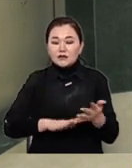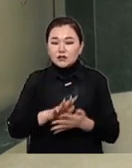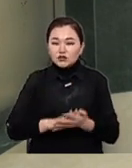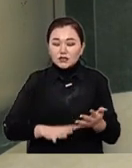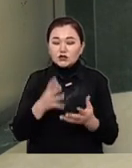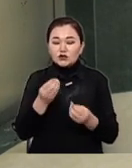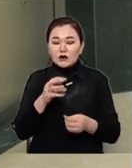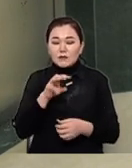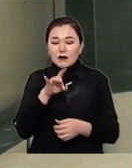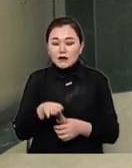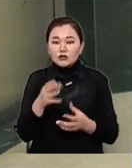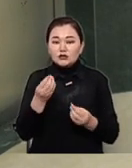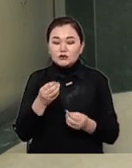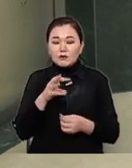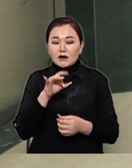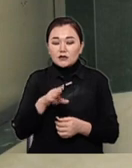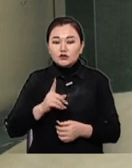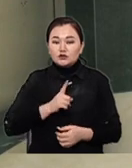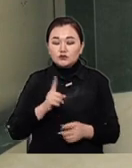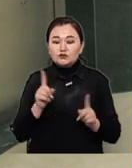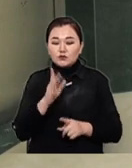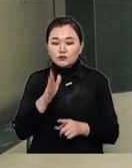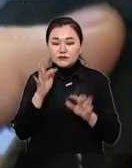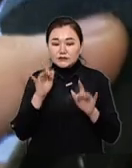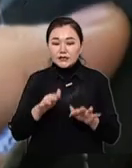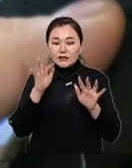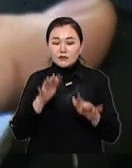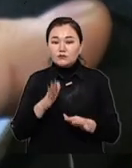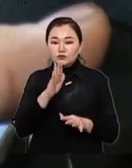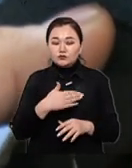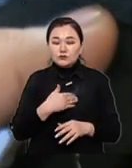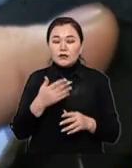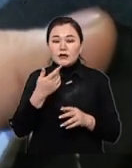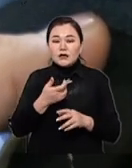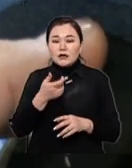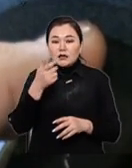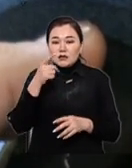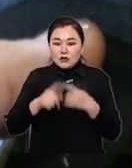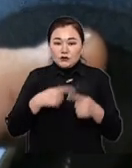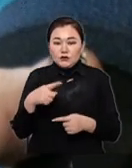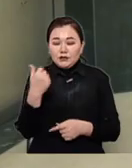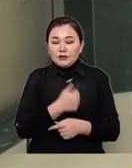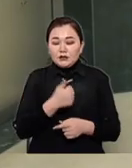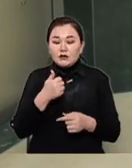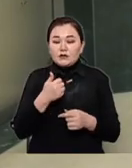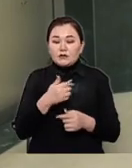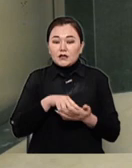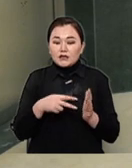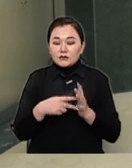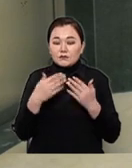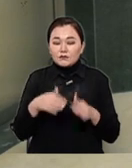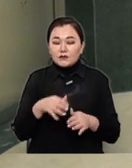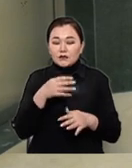есть еще в марте мы ждем то, что будет снег выпадать. Мы буквально на следующей неделе планируем выпустить уже